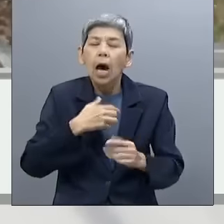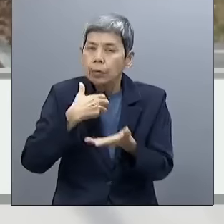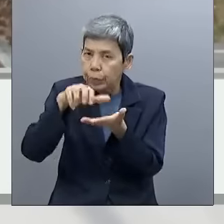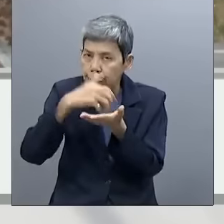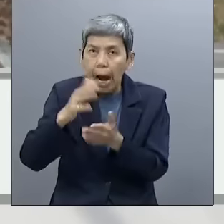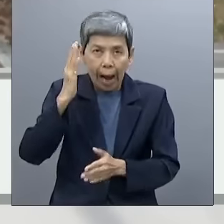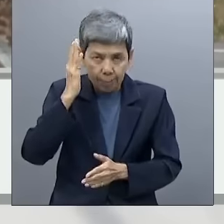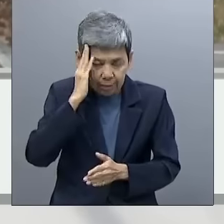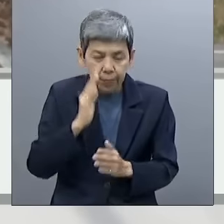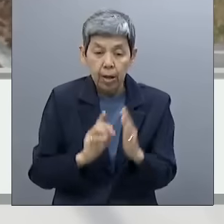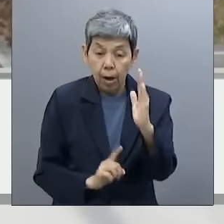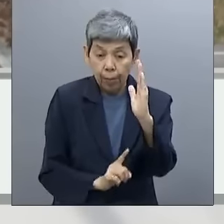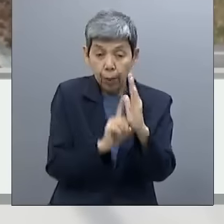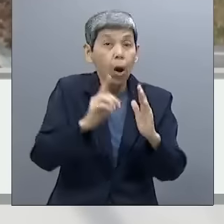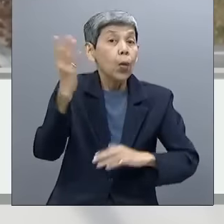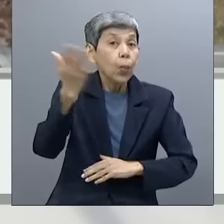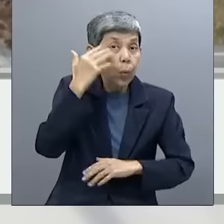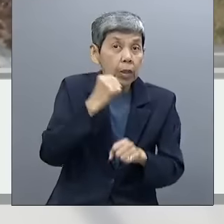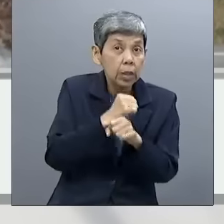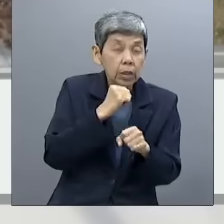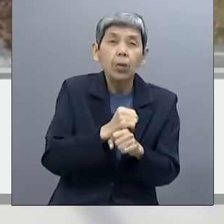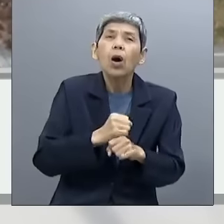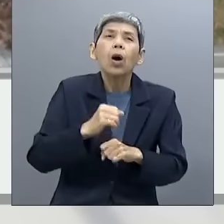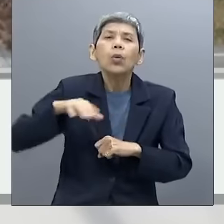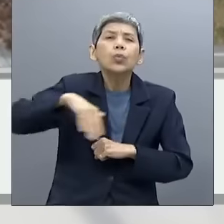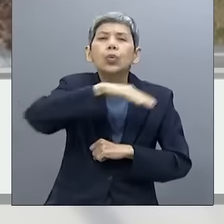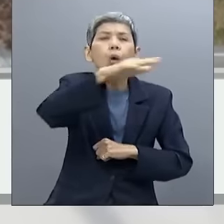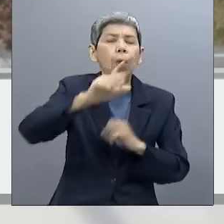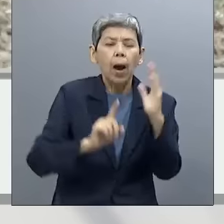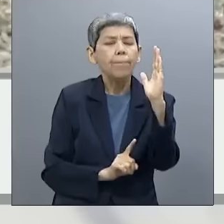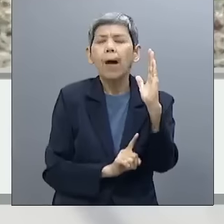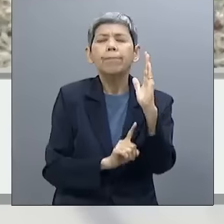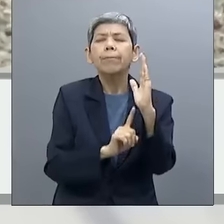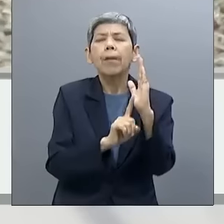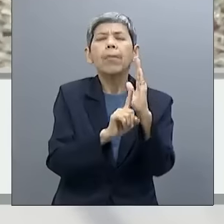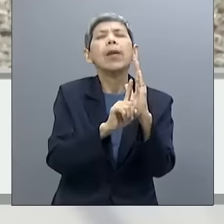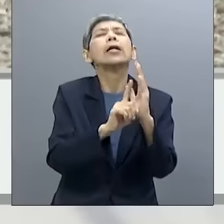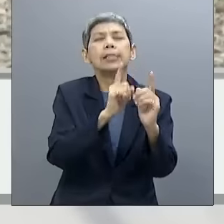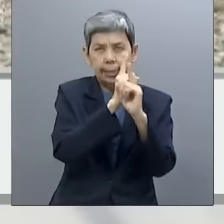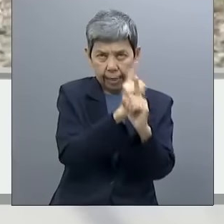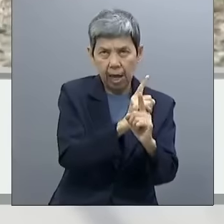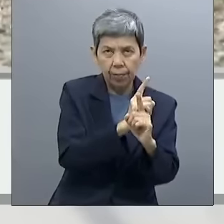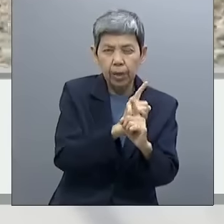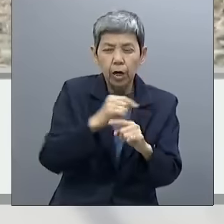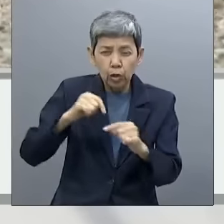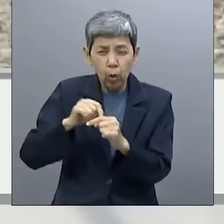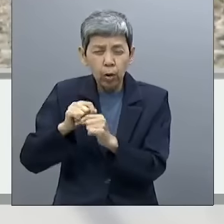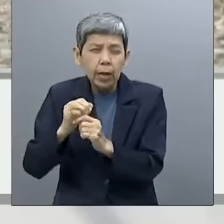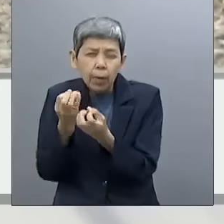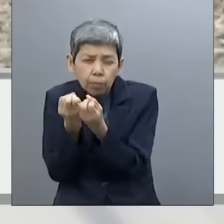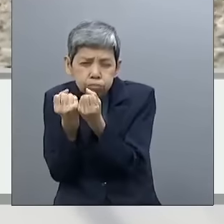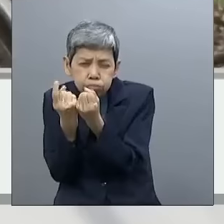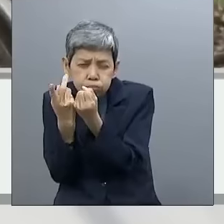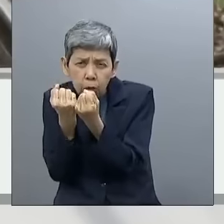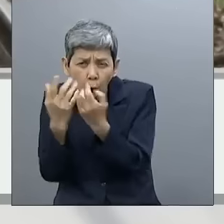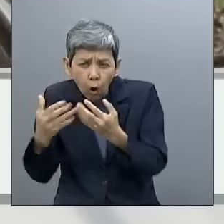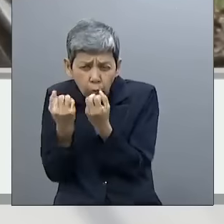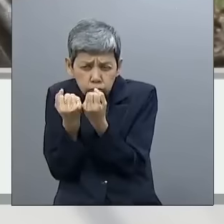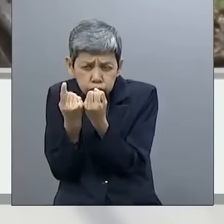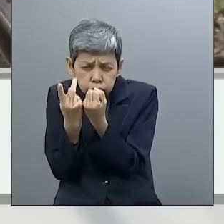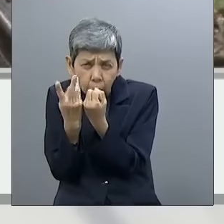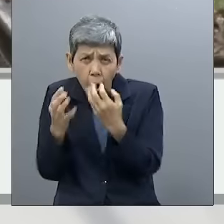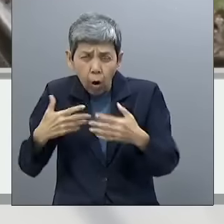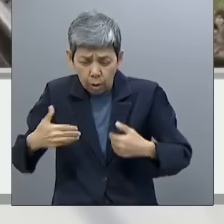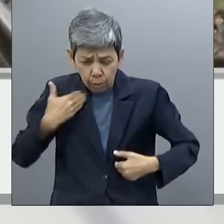ครั้งนึงอุณหภูมิอากาศก็คือค่าอุณหภูมิที่เทอร์โมมิเตอร์วัดได้นี่แหละค่ะแต่ดัชนีความร้อนก็คือค่าความร้อนที่